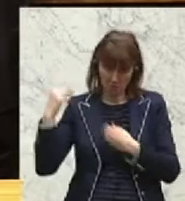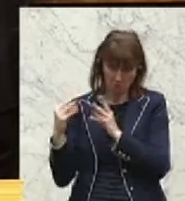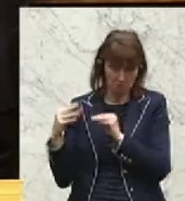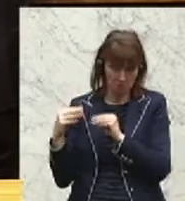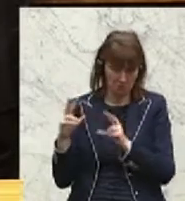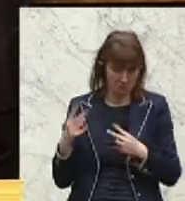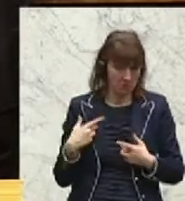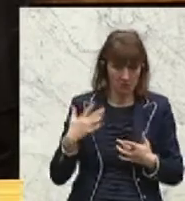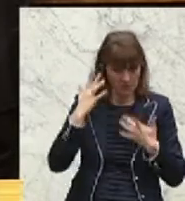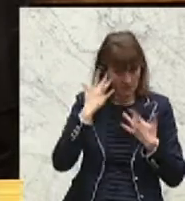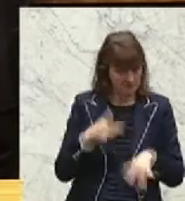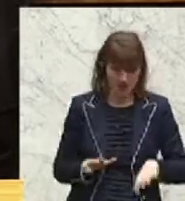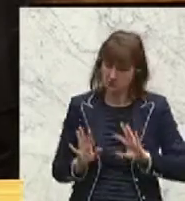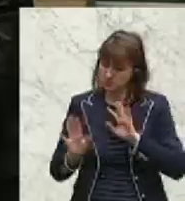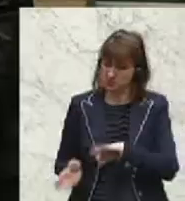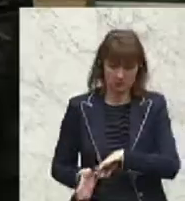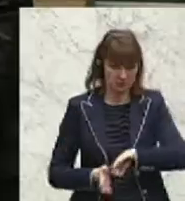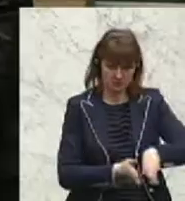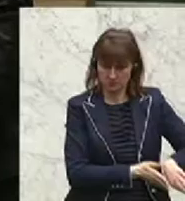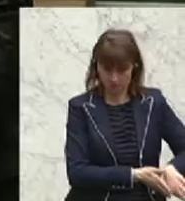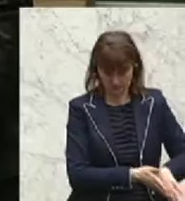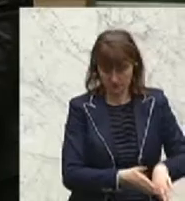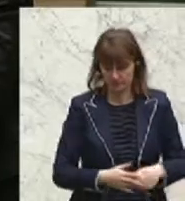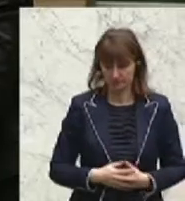weiß ich noch nicht, aber sei es drum.